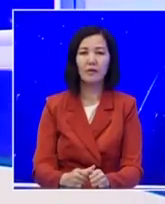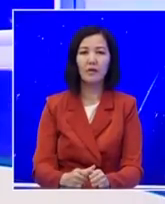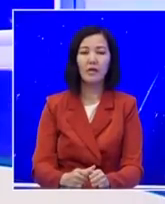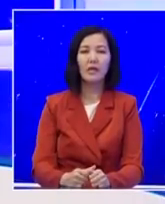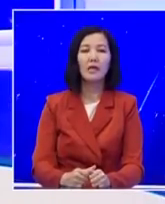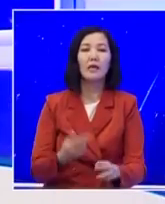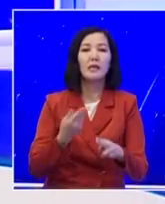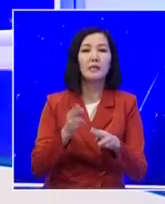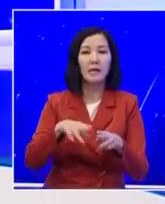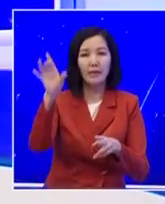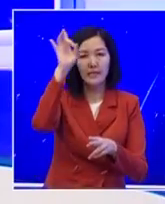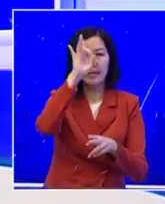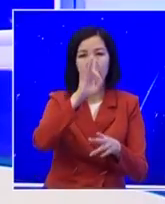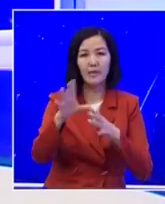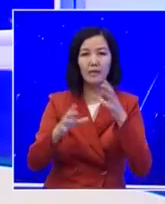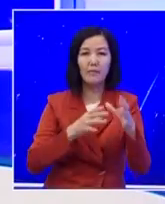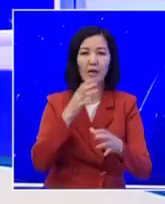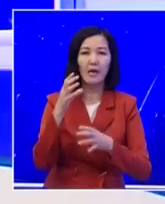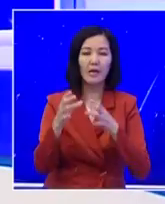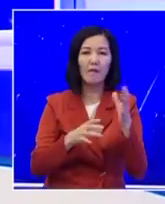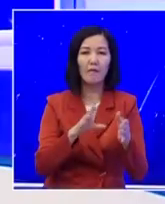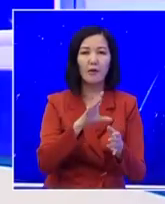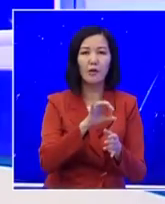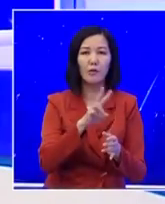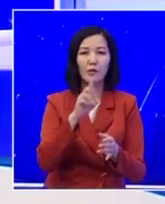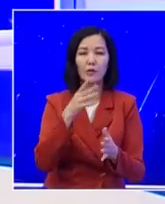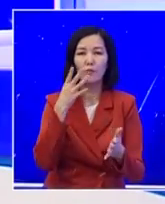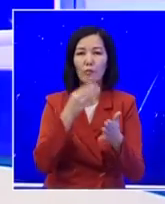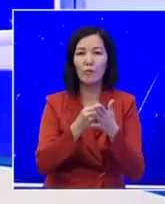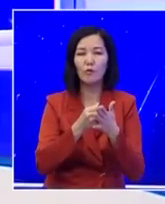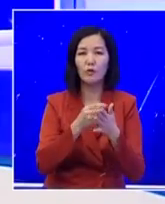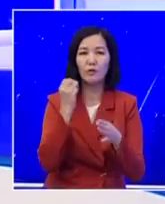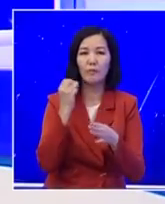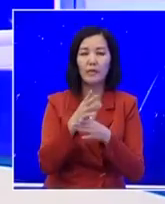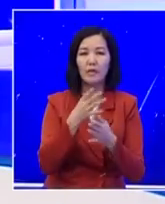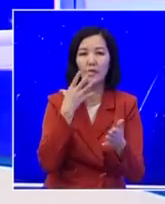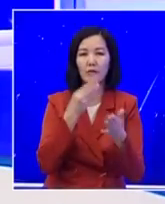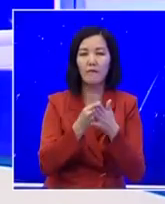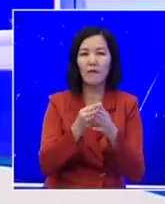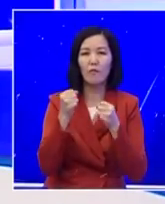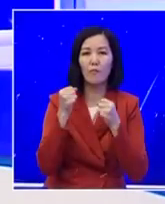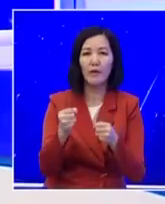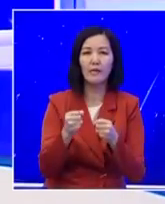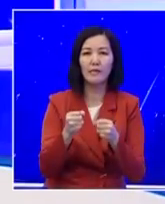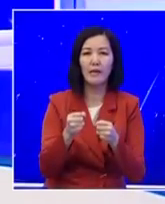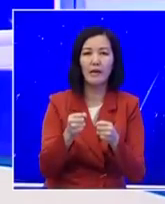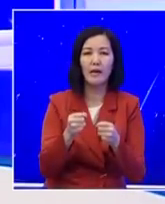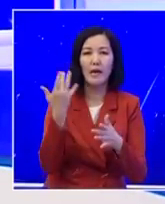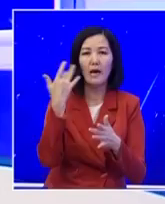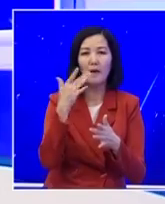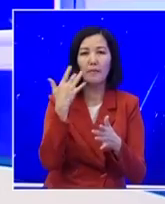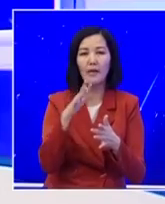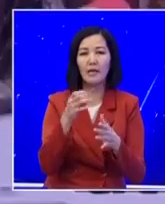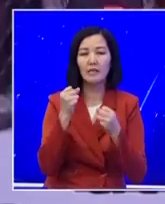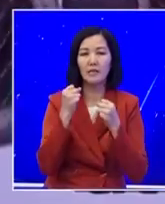Самый знаменитый мировой промоушен UFC может потерять своего лучшего бойца. Американский боец смешанного стиля Джон